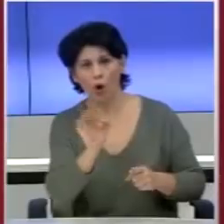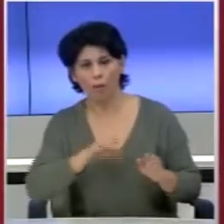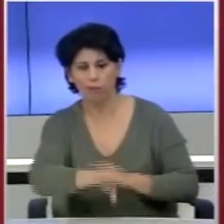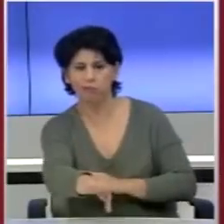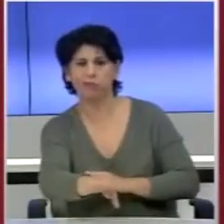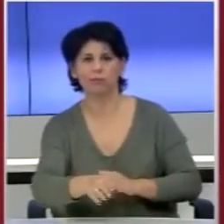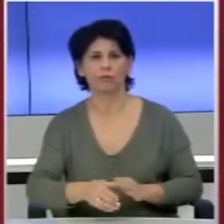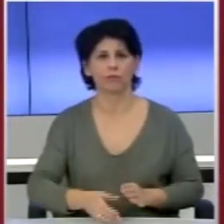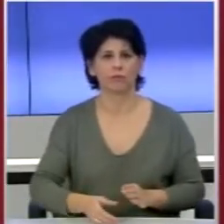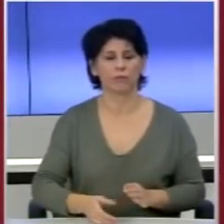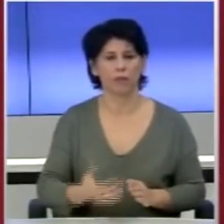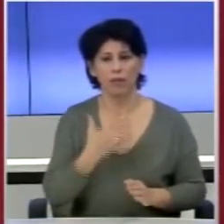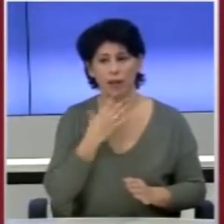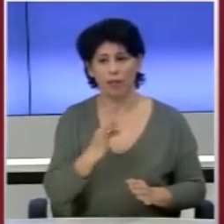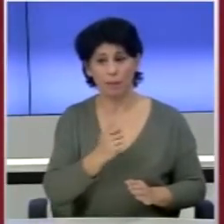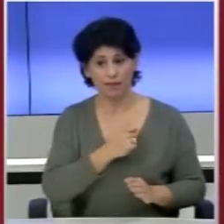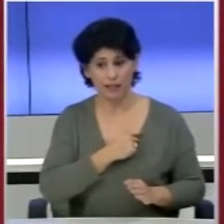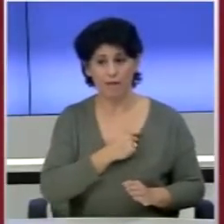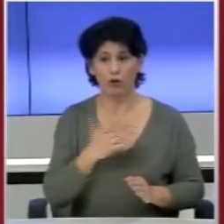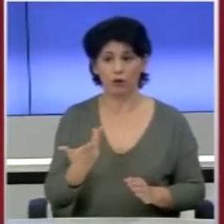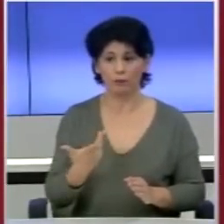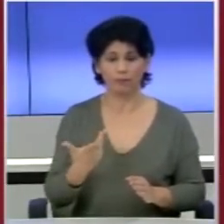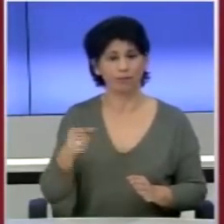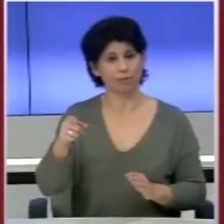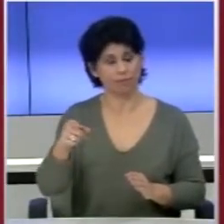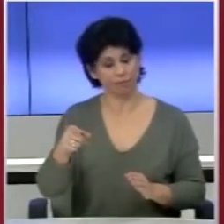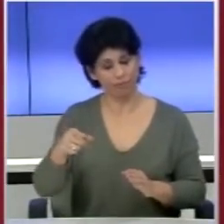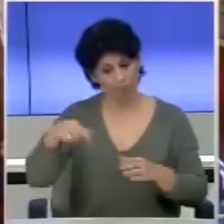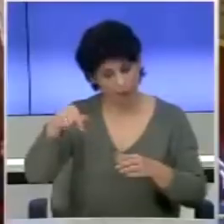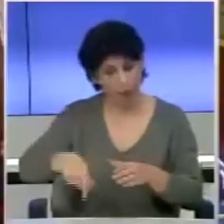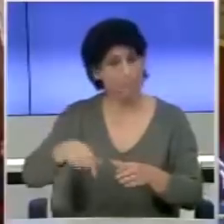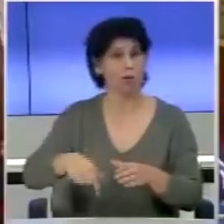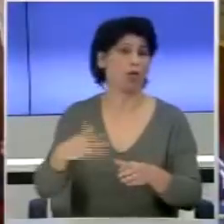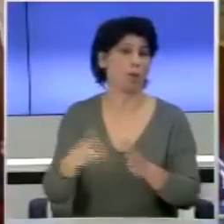αντιπίνων. Θεωρούν ότι από το έδαφος τους γίνονται